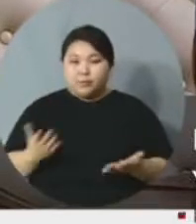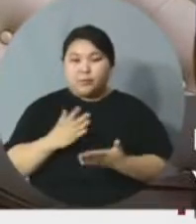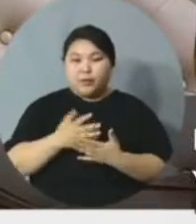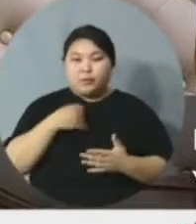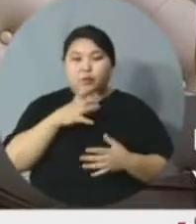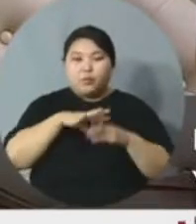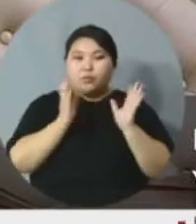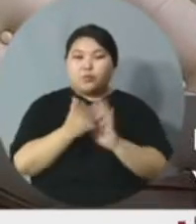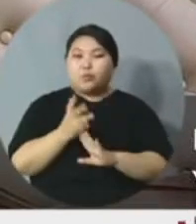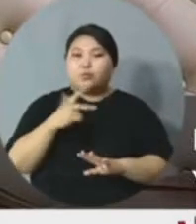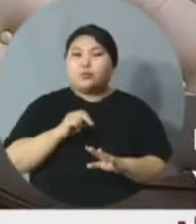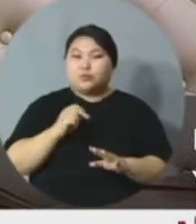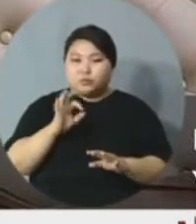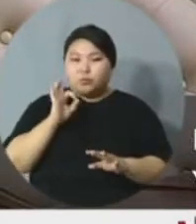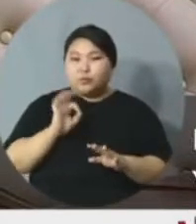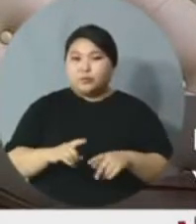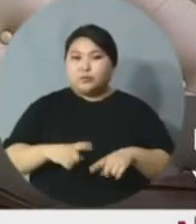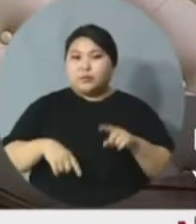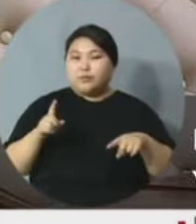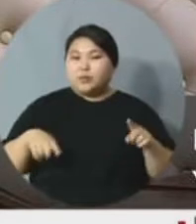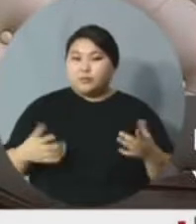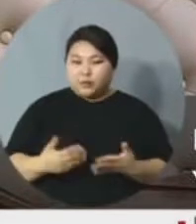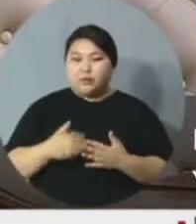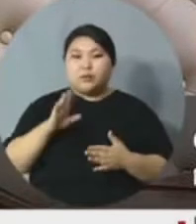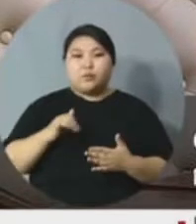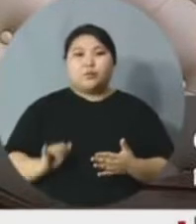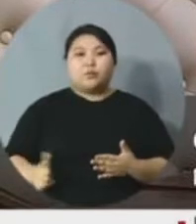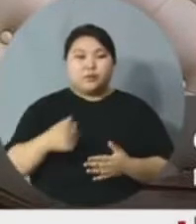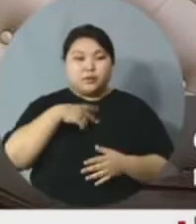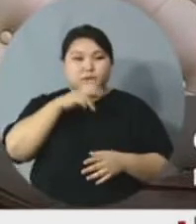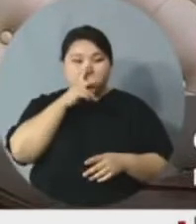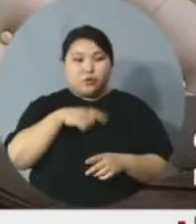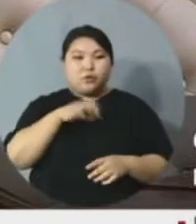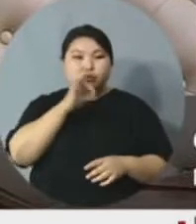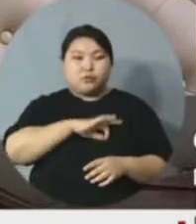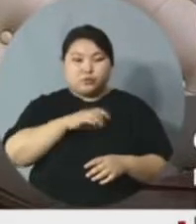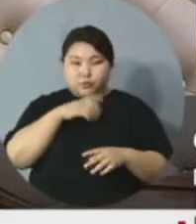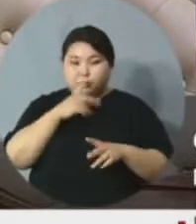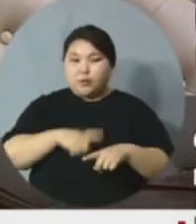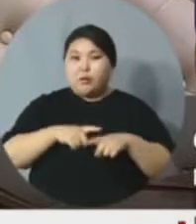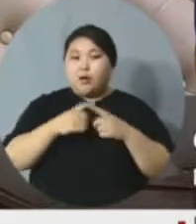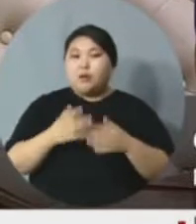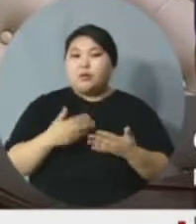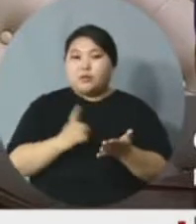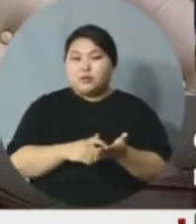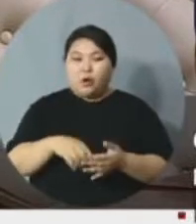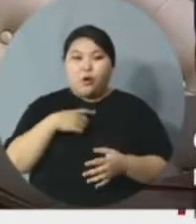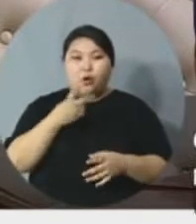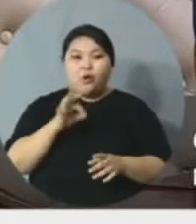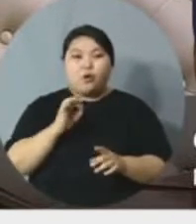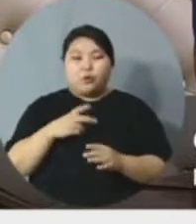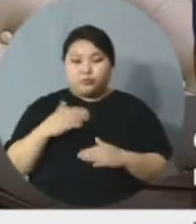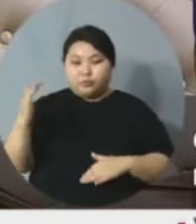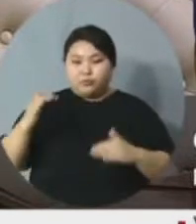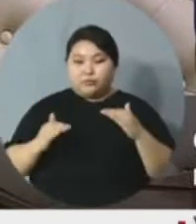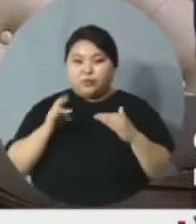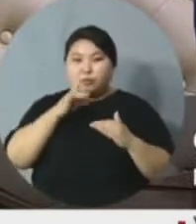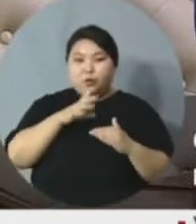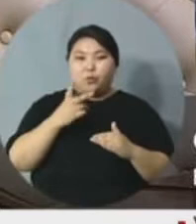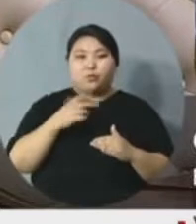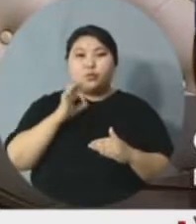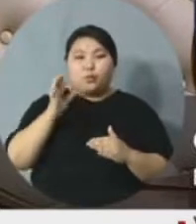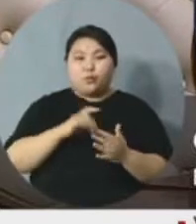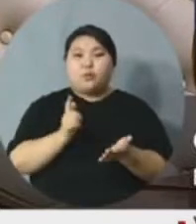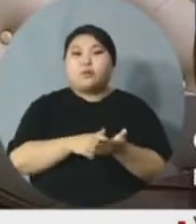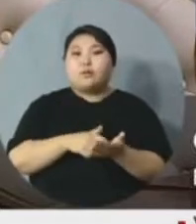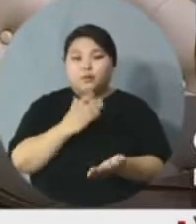инфляцтай байна. Тийм үү 30% гэсэн үг. Тийм учраас цалин хөлс орлого бол 20 оны түвшинд аваачихын тулд 30%